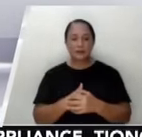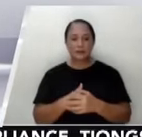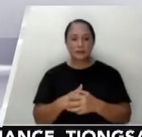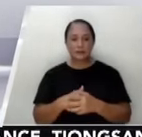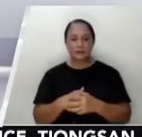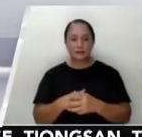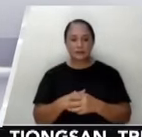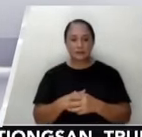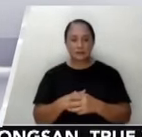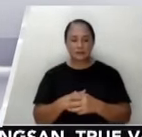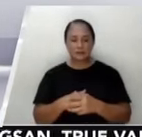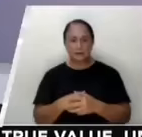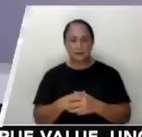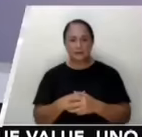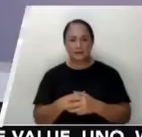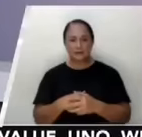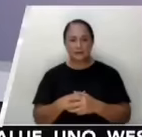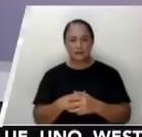North Central Luzon.